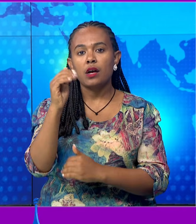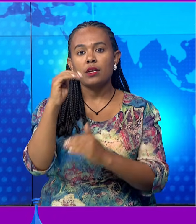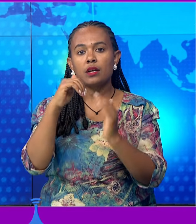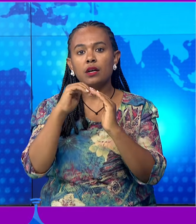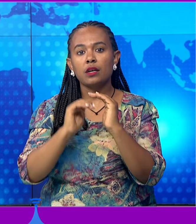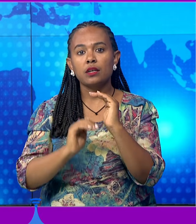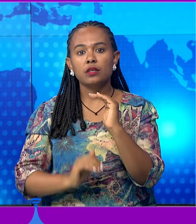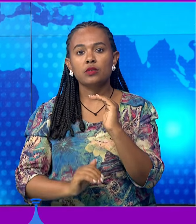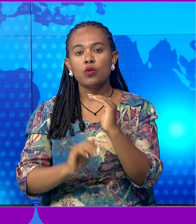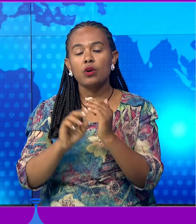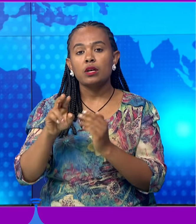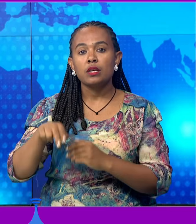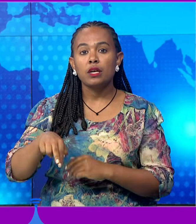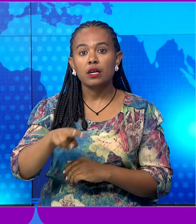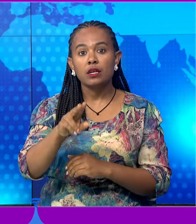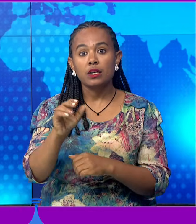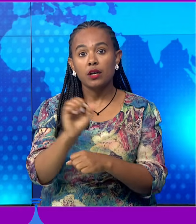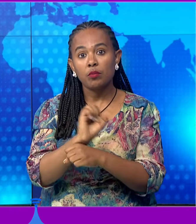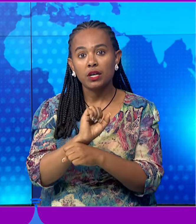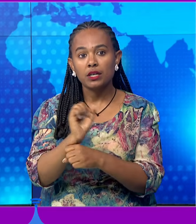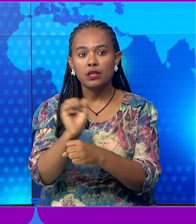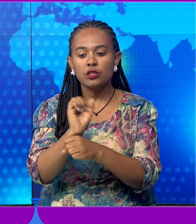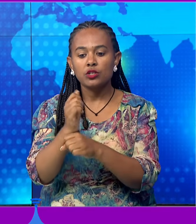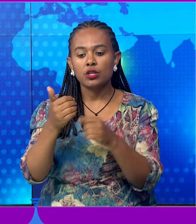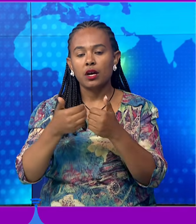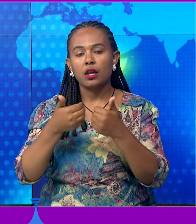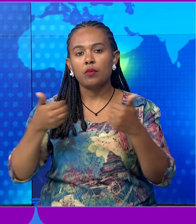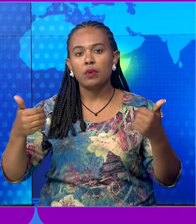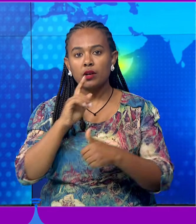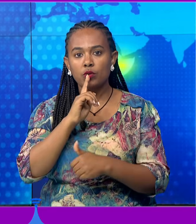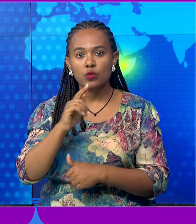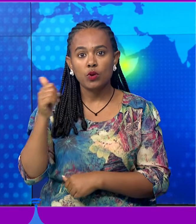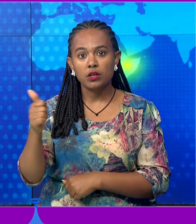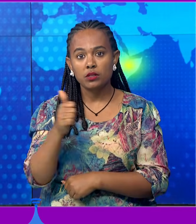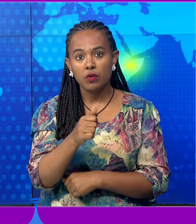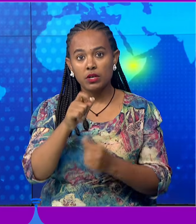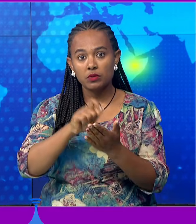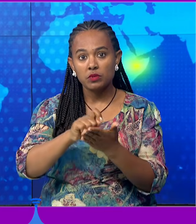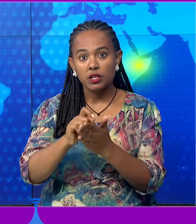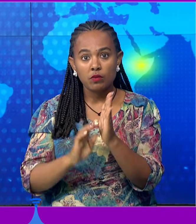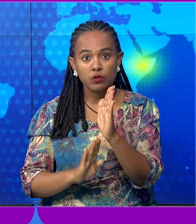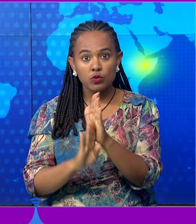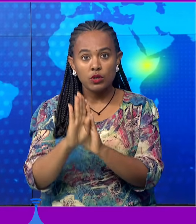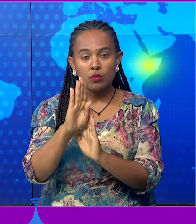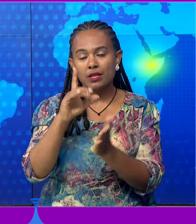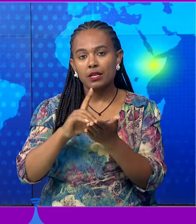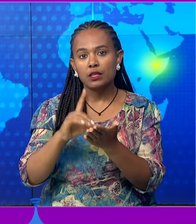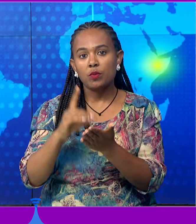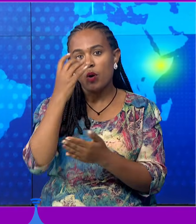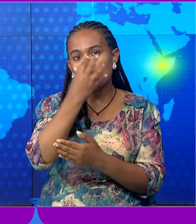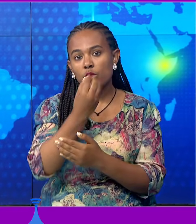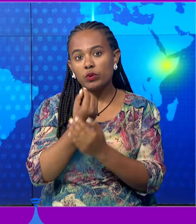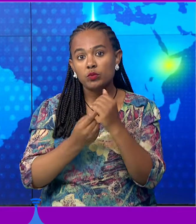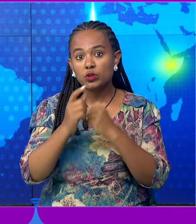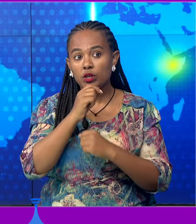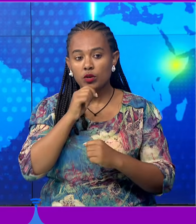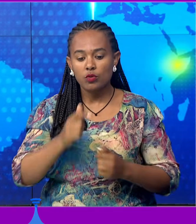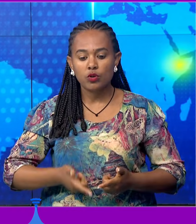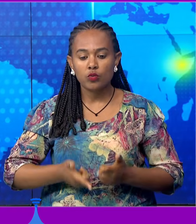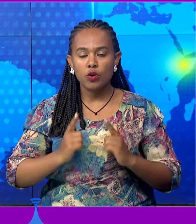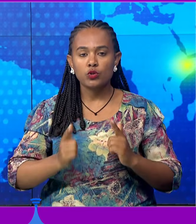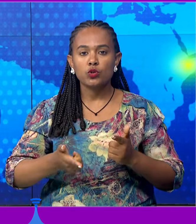የቀነሰው የእግረኛ መንገድ ከተሽከርካሪ መለየቱ። አዲስ አበባ ያስመዘገበችው ልማት የመዲናዋን ውበት ብቻ ሳይሆን